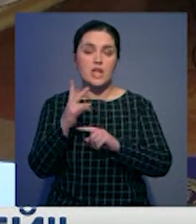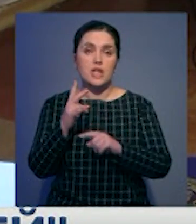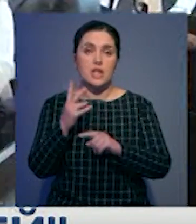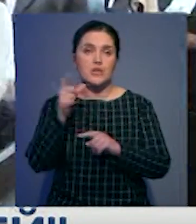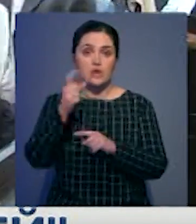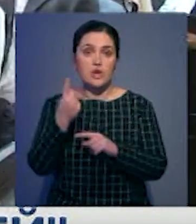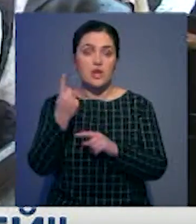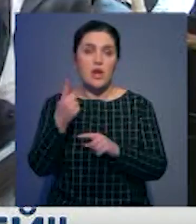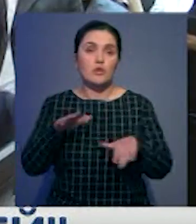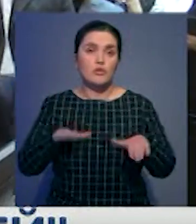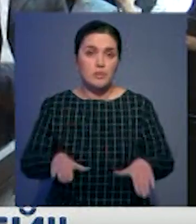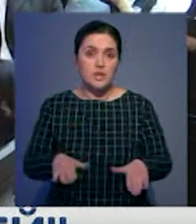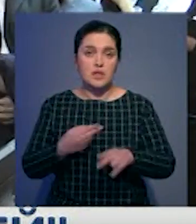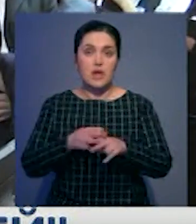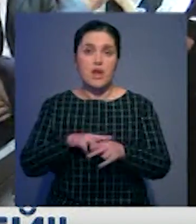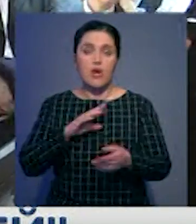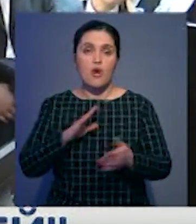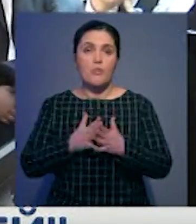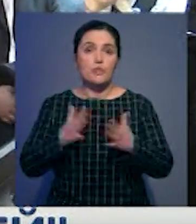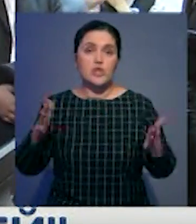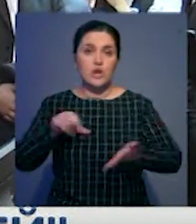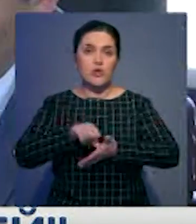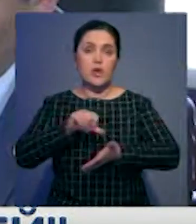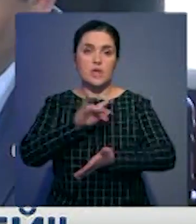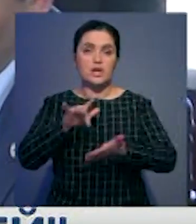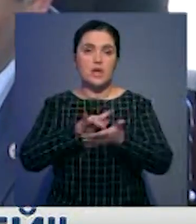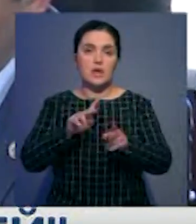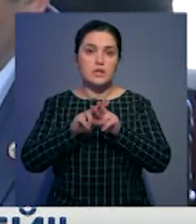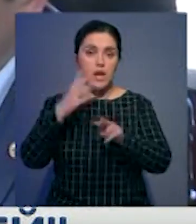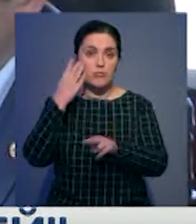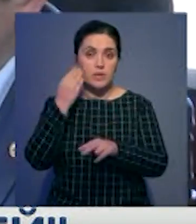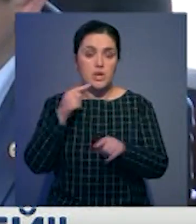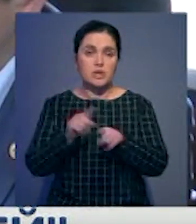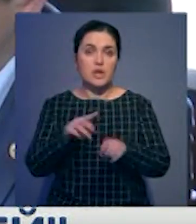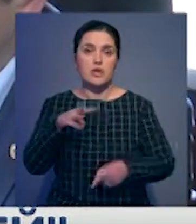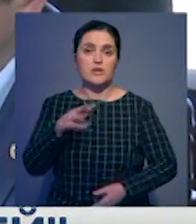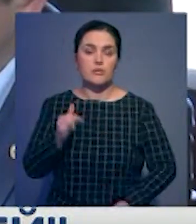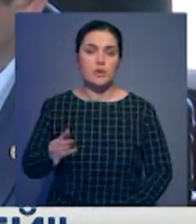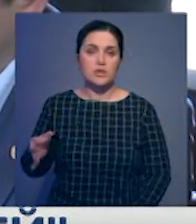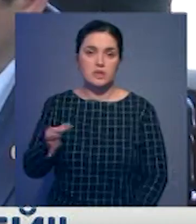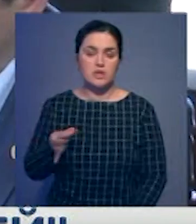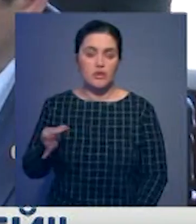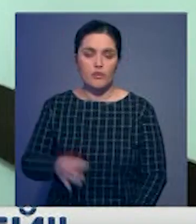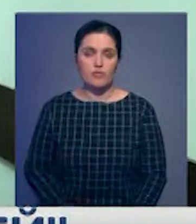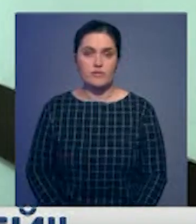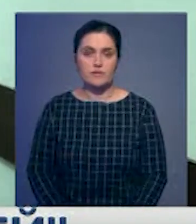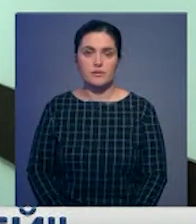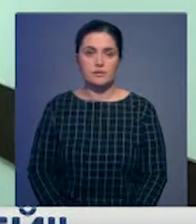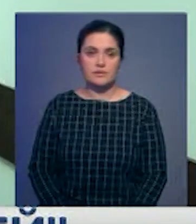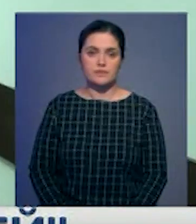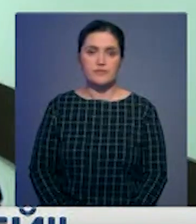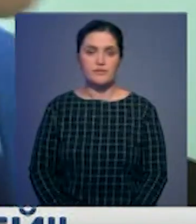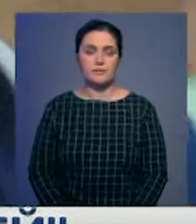на одну вакансию. В регионах больше всего кандидатов в городах Астана и Алматы, а также в Мангыстауской